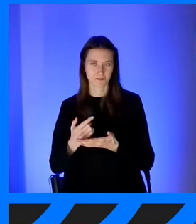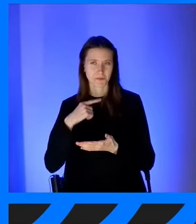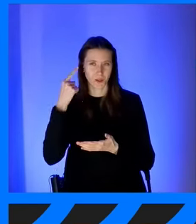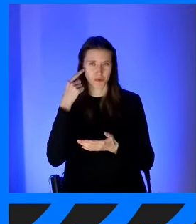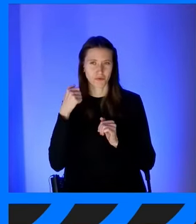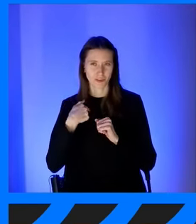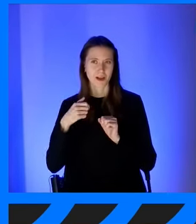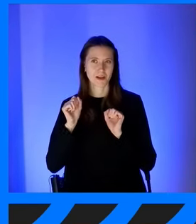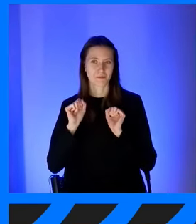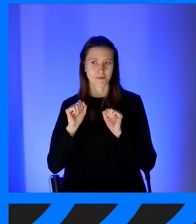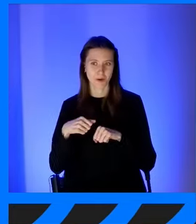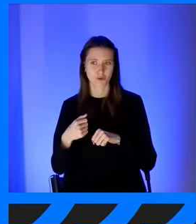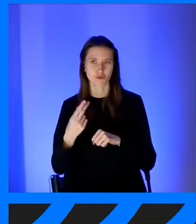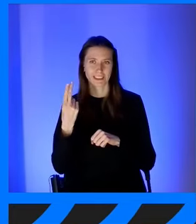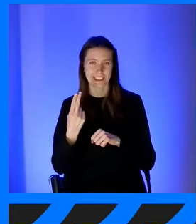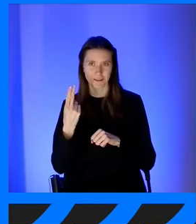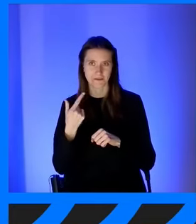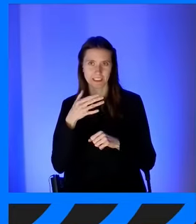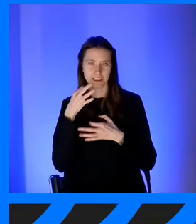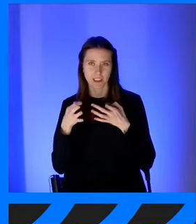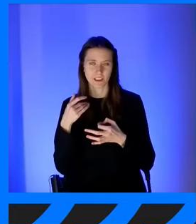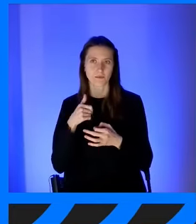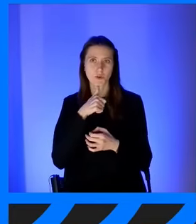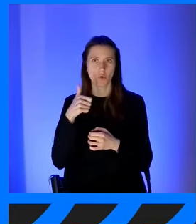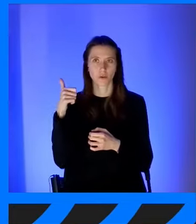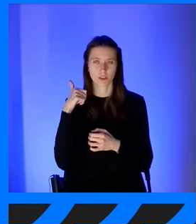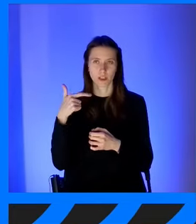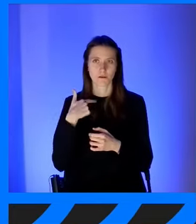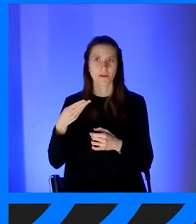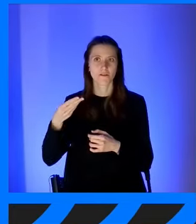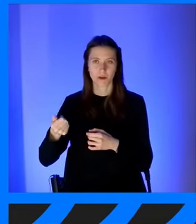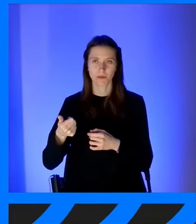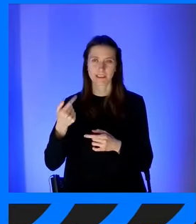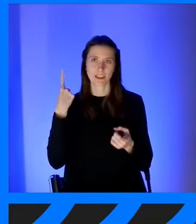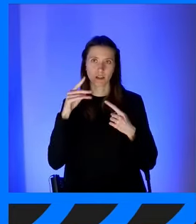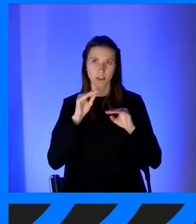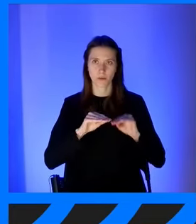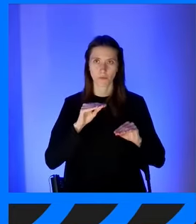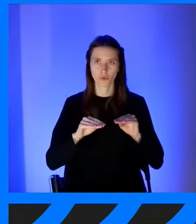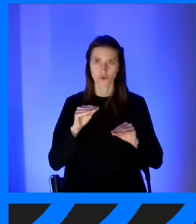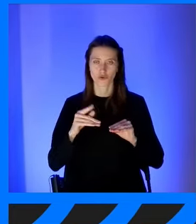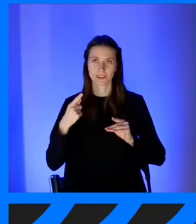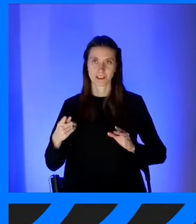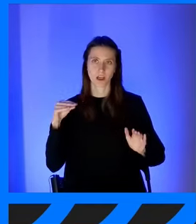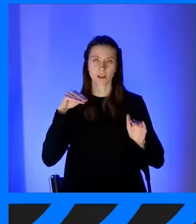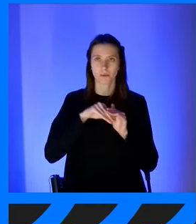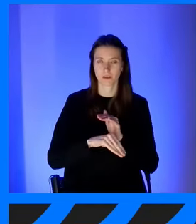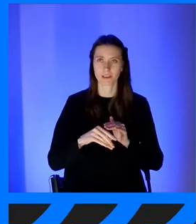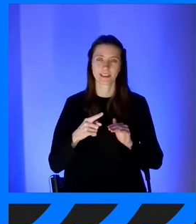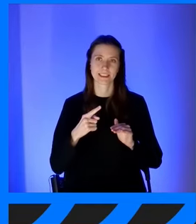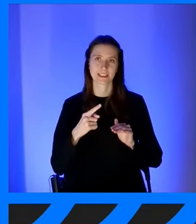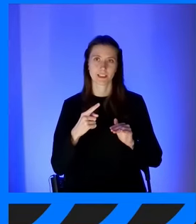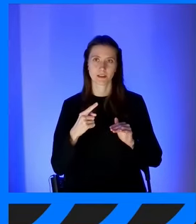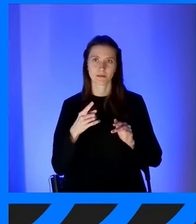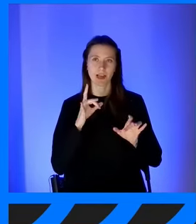что я могу, да, Жень, сказать эти цифры. Значит, за прошлый год мы выплатили разработчикам за интеграцию рекламы более 400 миллионов